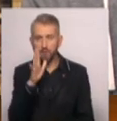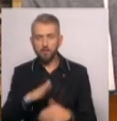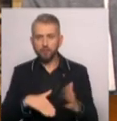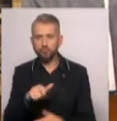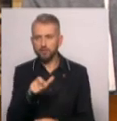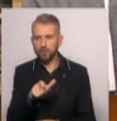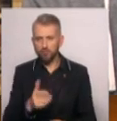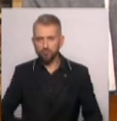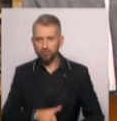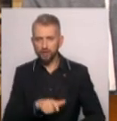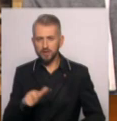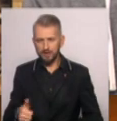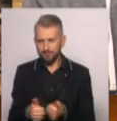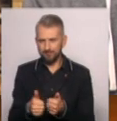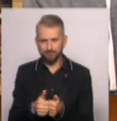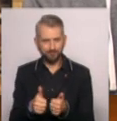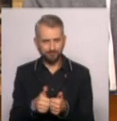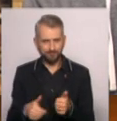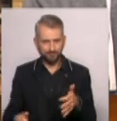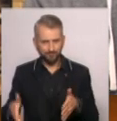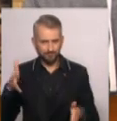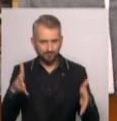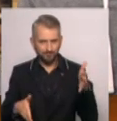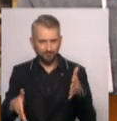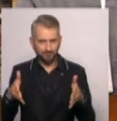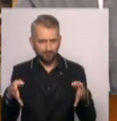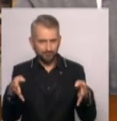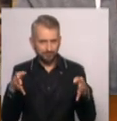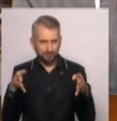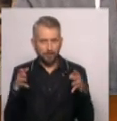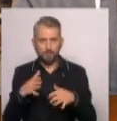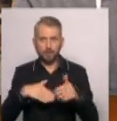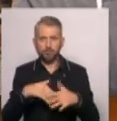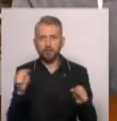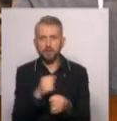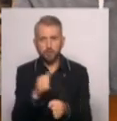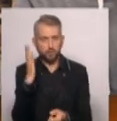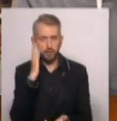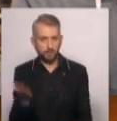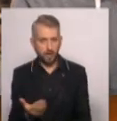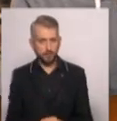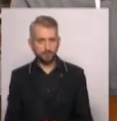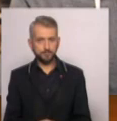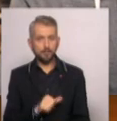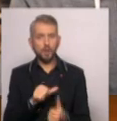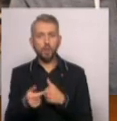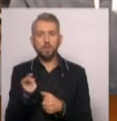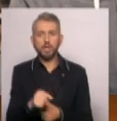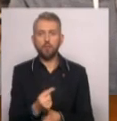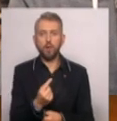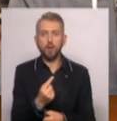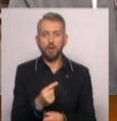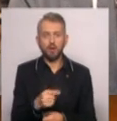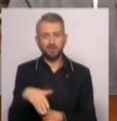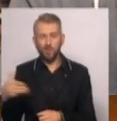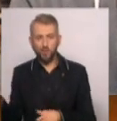жителям ближ лежащих домов практически невозможно спать. Кроме того, с одной и с другой стороны,